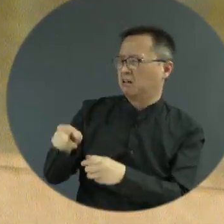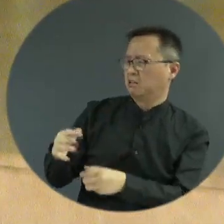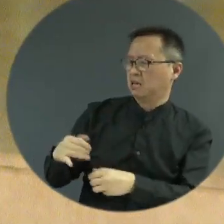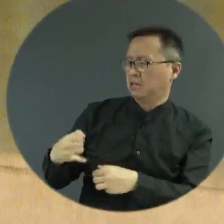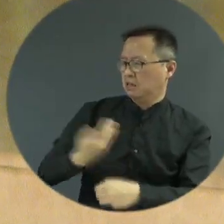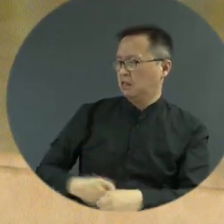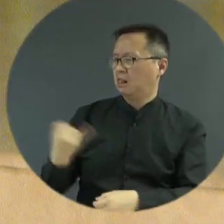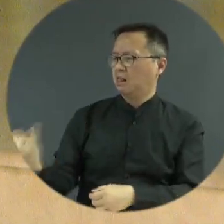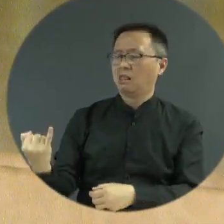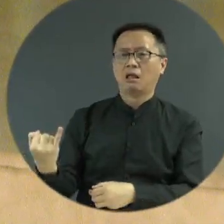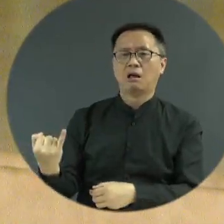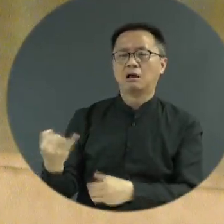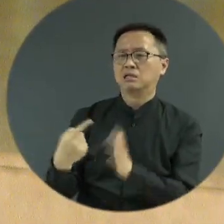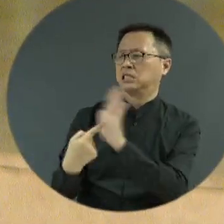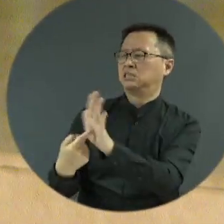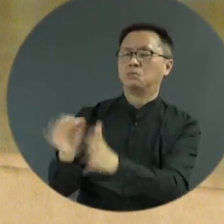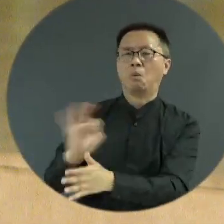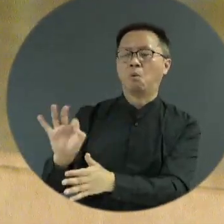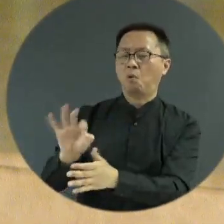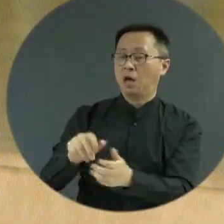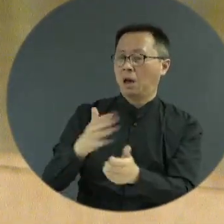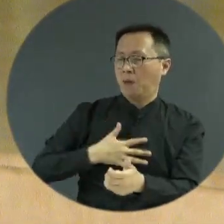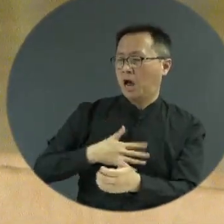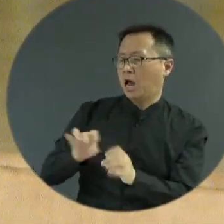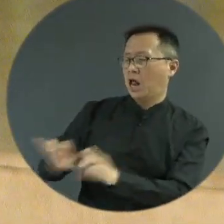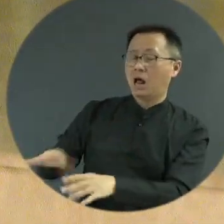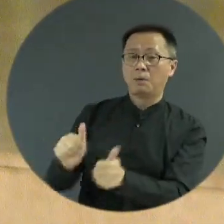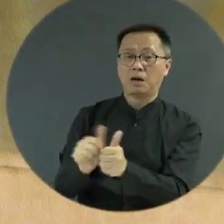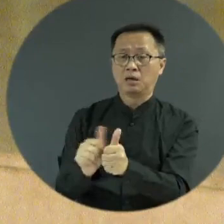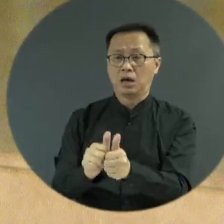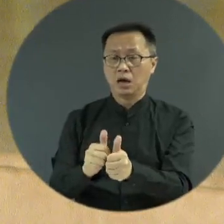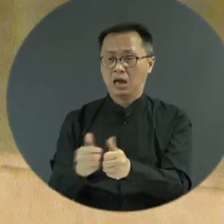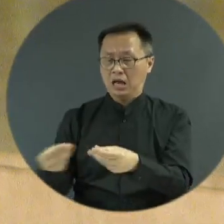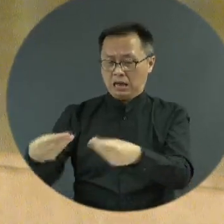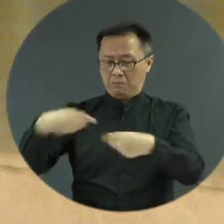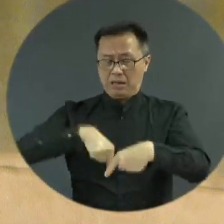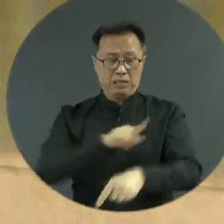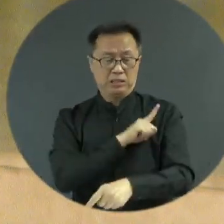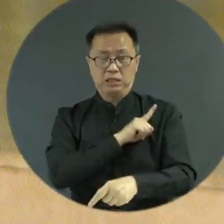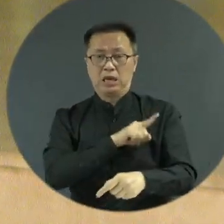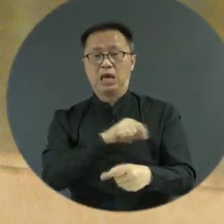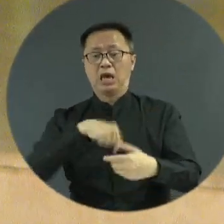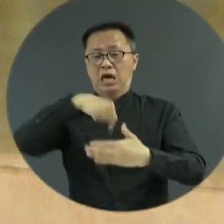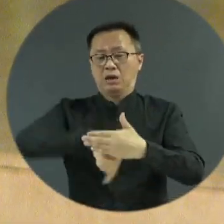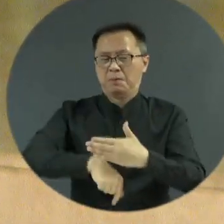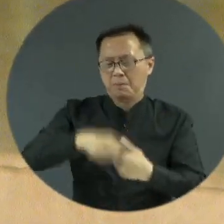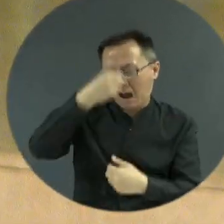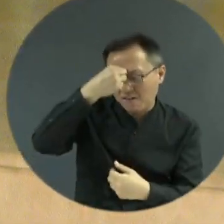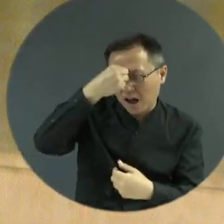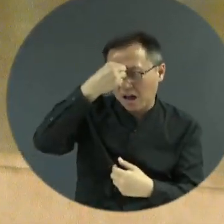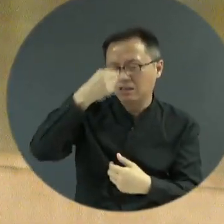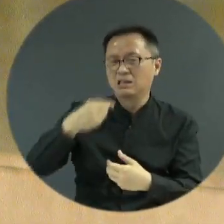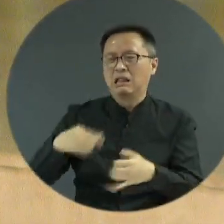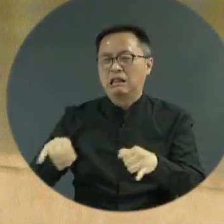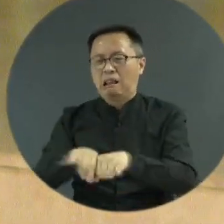因为担心会失去朋友，让自己陷入某种麻烦，或者对抗哪些人。